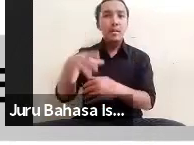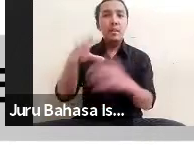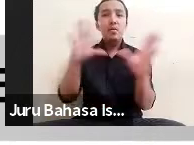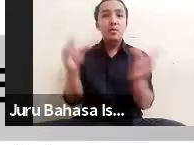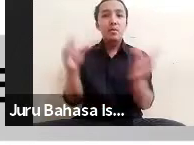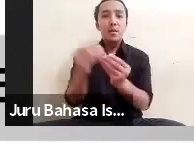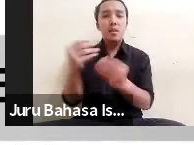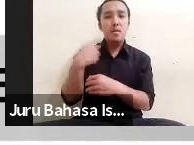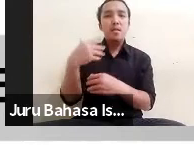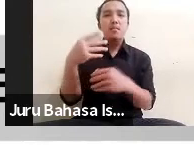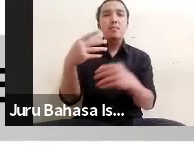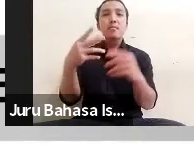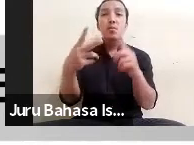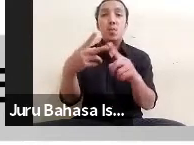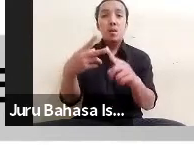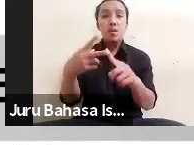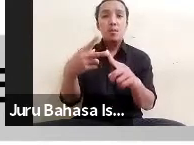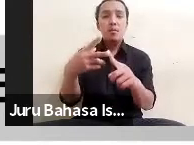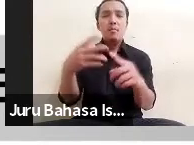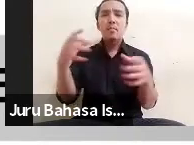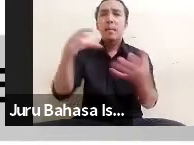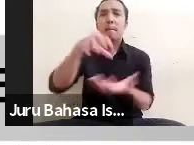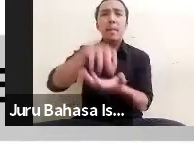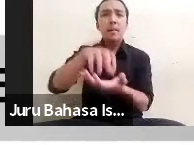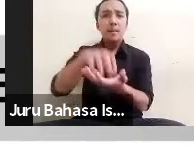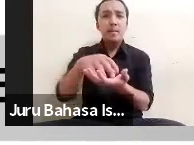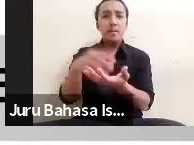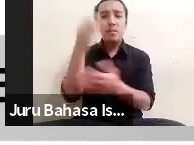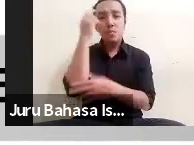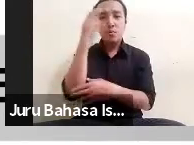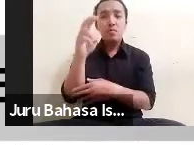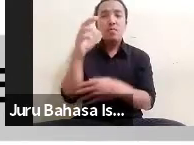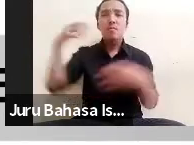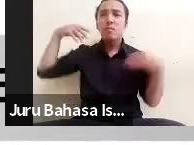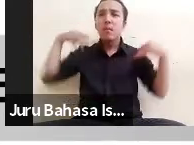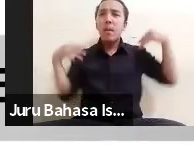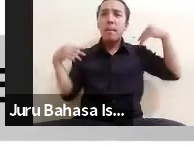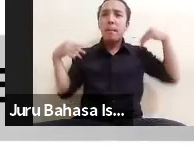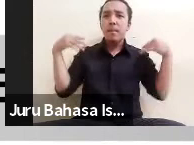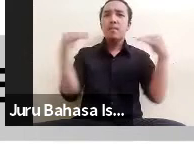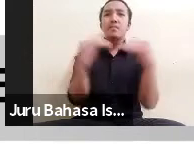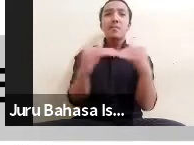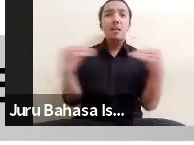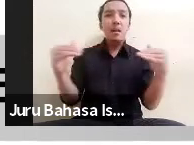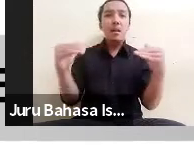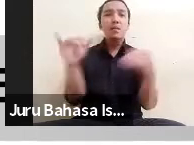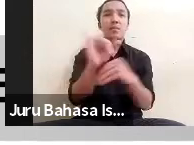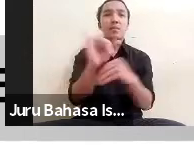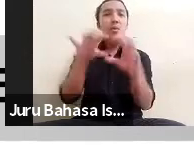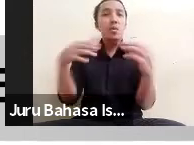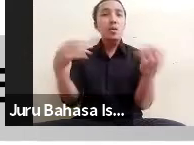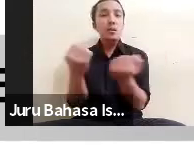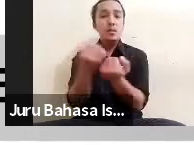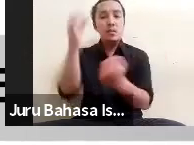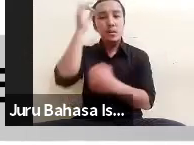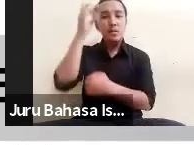yaitu wadah bagi warga difabel yang setara dengan organisasi desa lainnya. Nah, ini